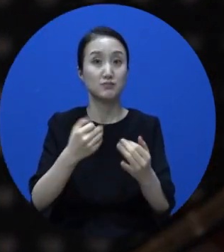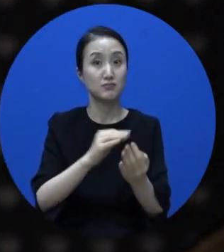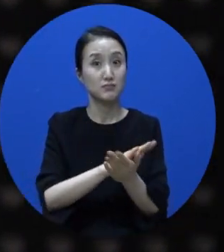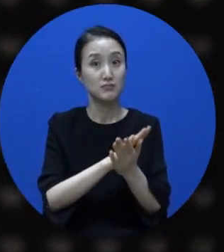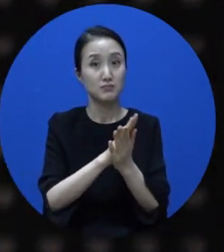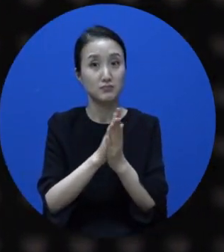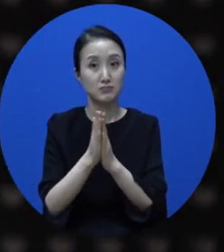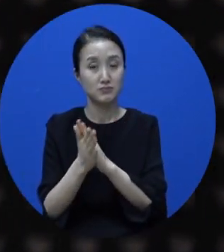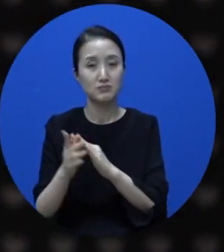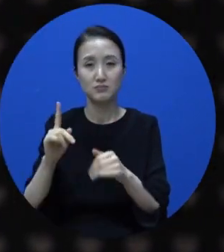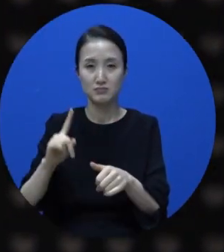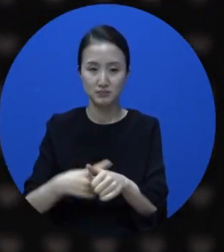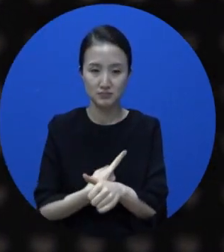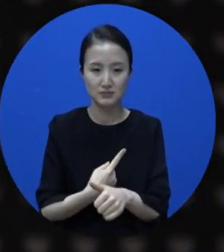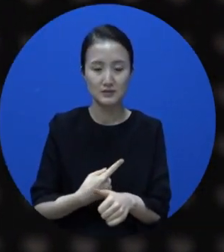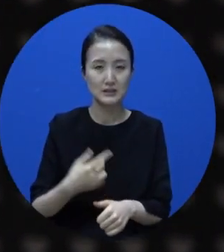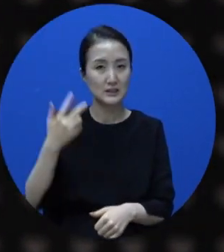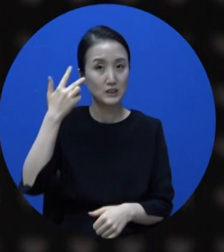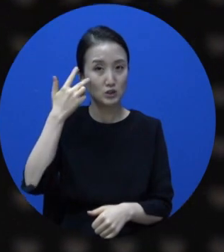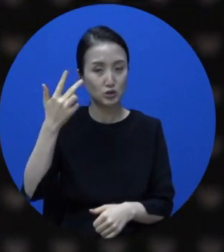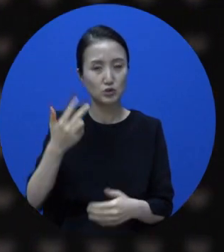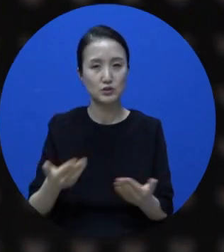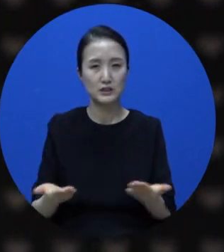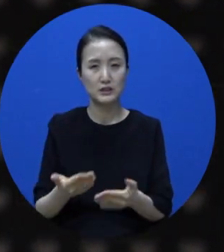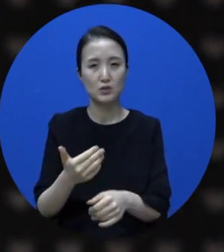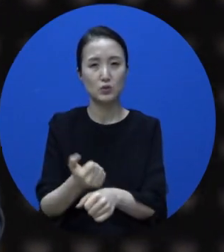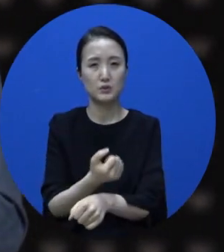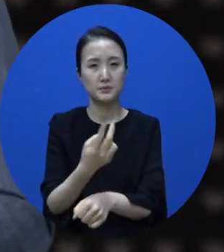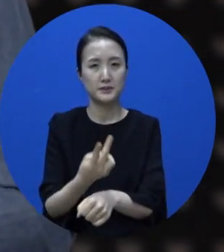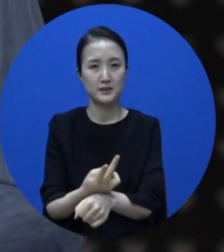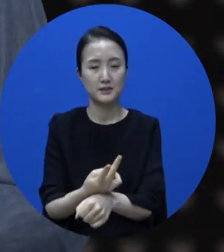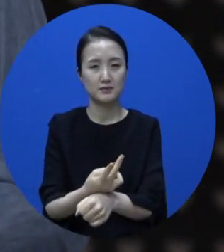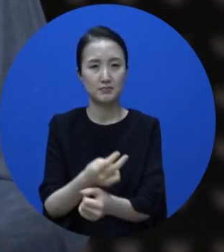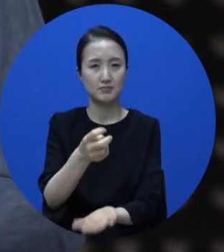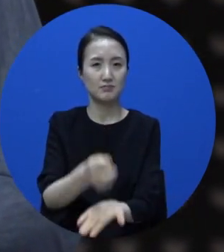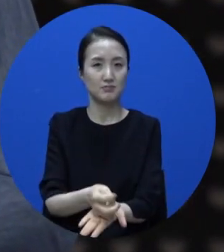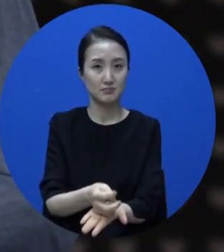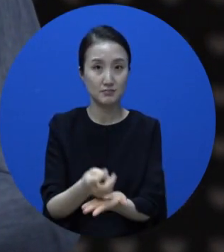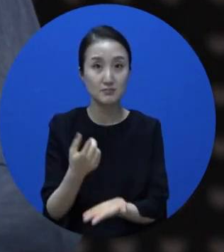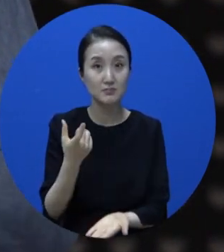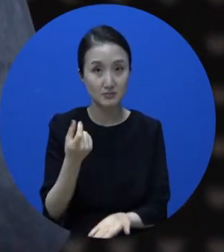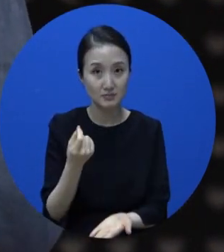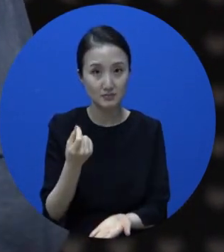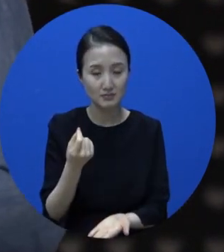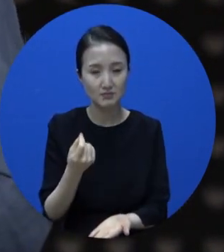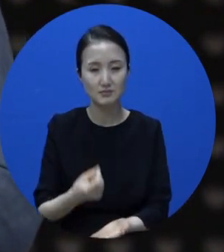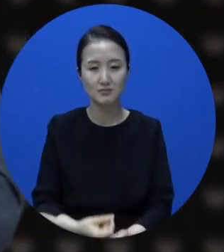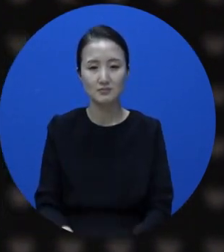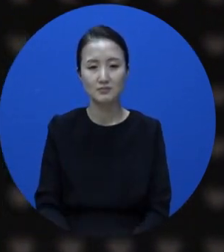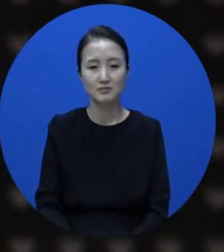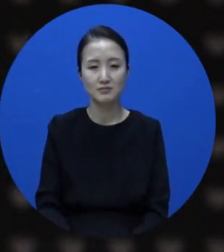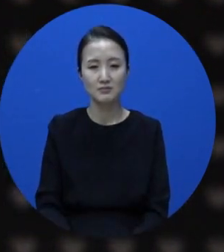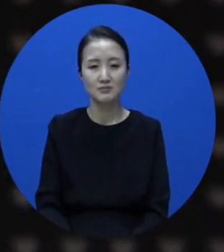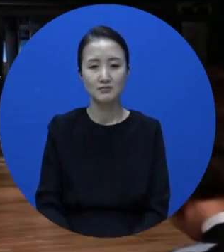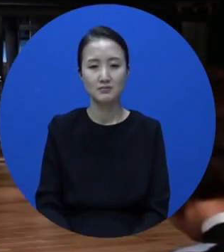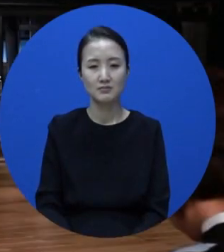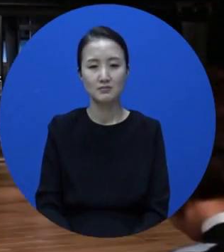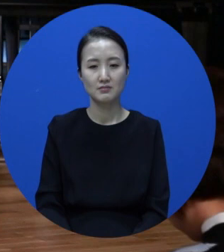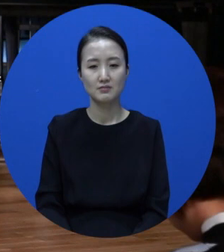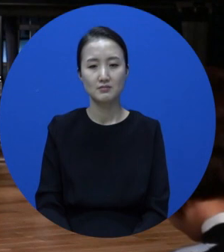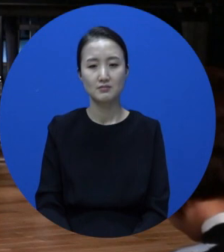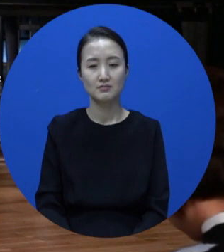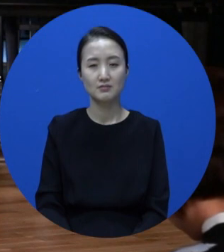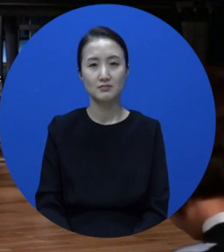겁니까 주우 12시간 근무제 를 도입한 겁니다 도입했는데 이게